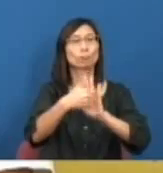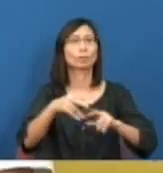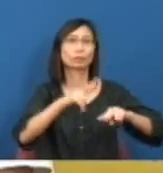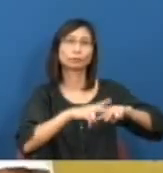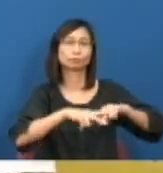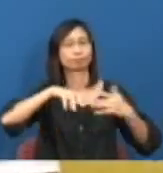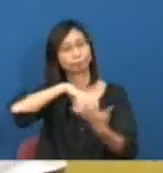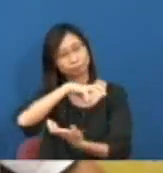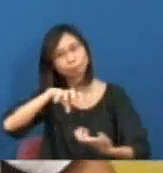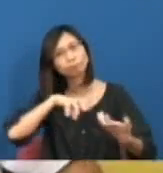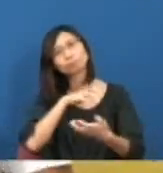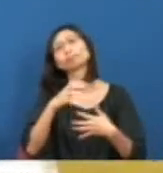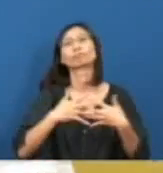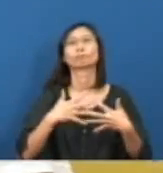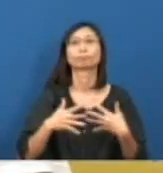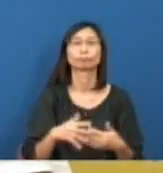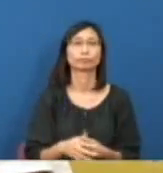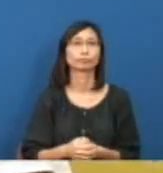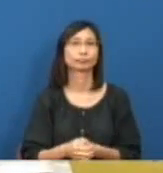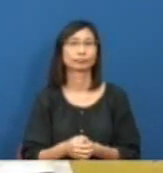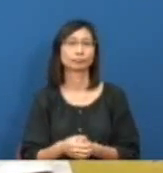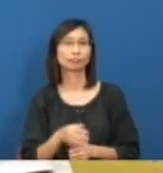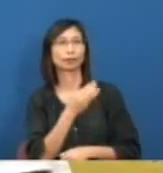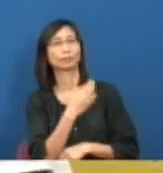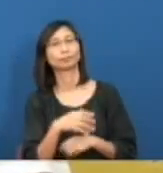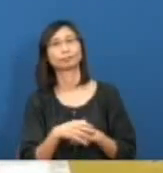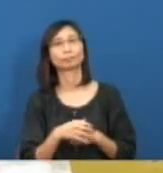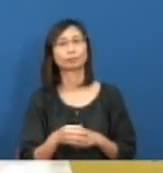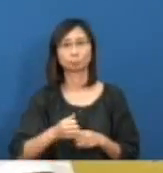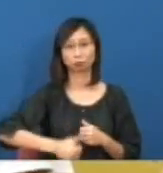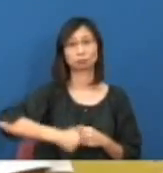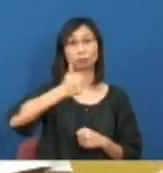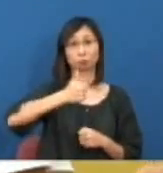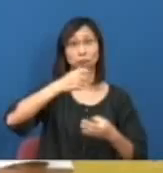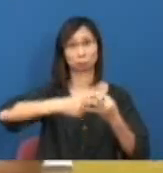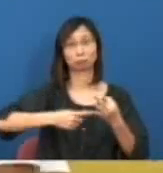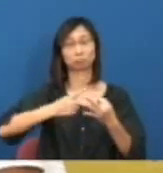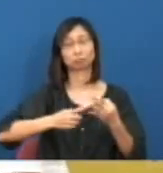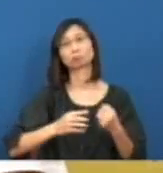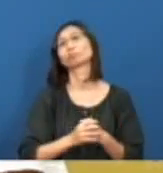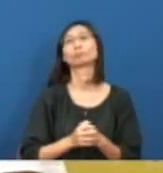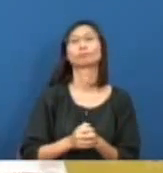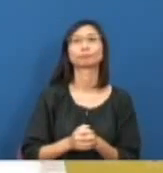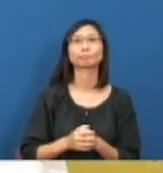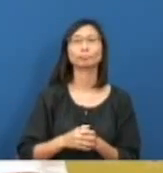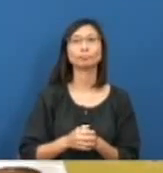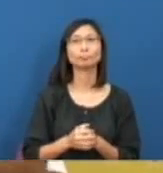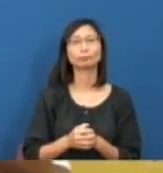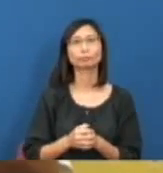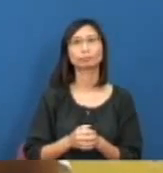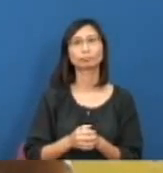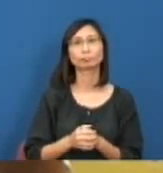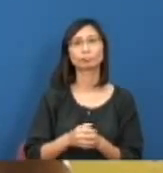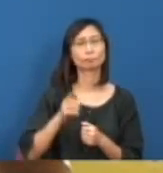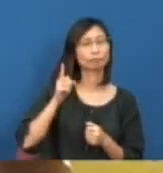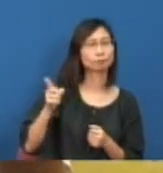係咯。 咁你扭實 咁又咁又一個成就啦，咁樣。 係咁一個成就啦，咁就呢個此其二也啦，係咪？咁即係